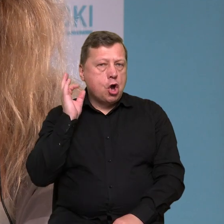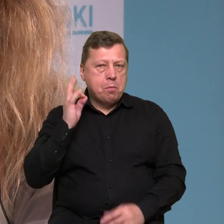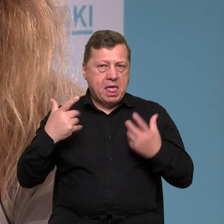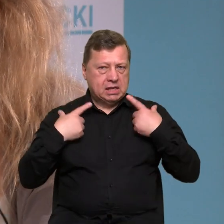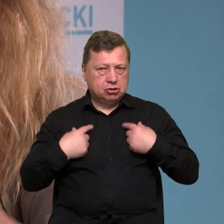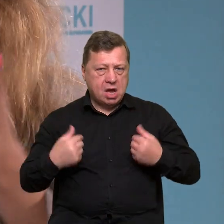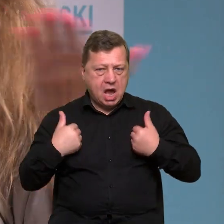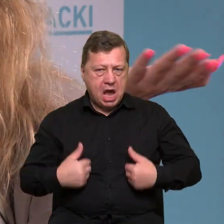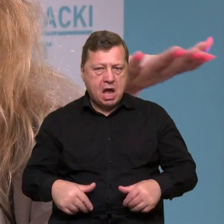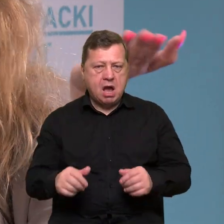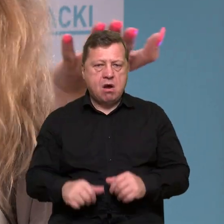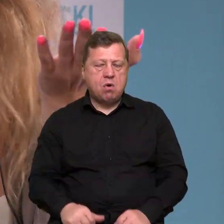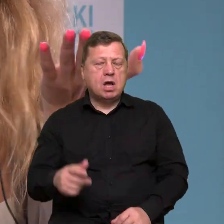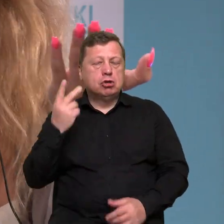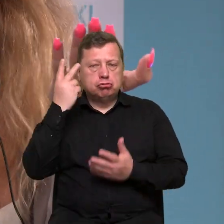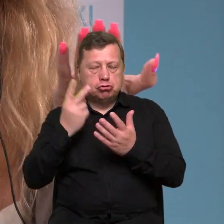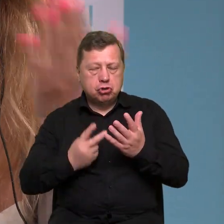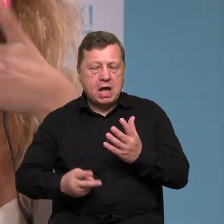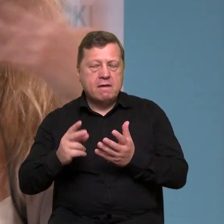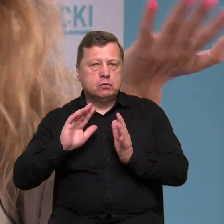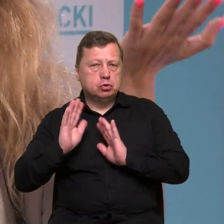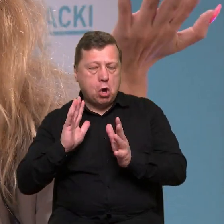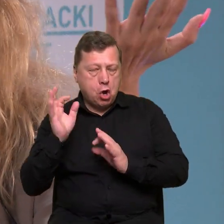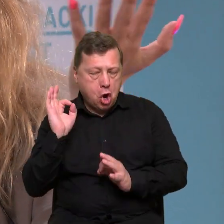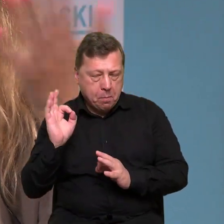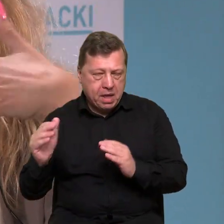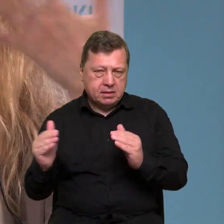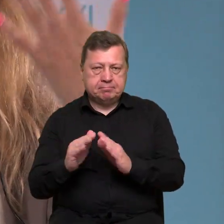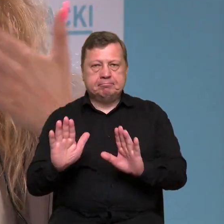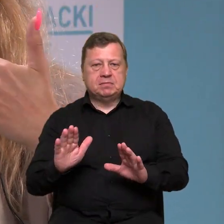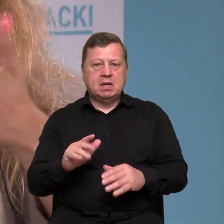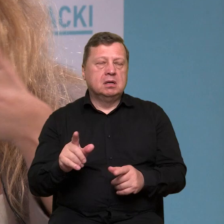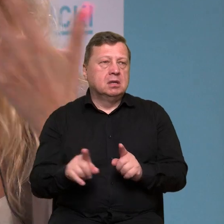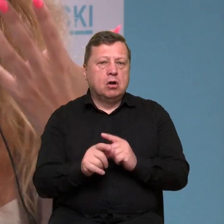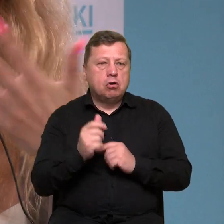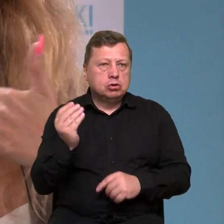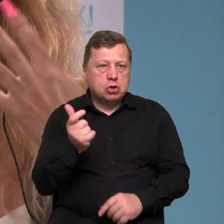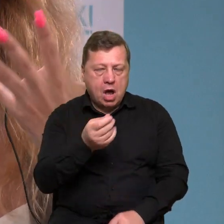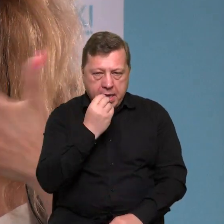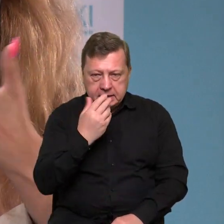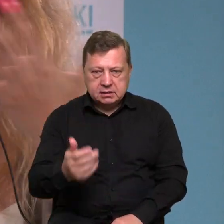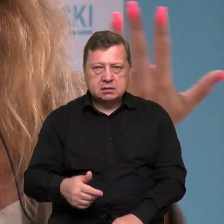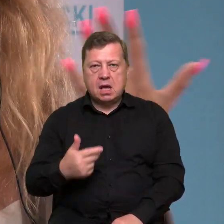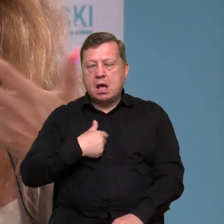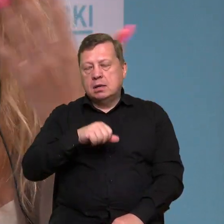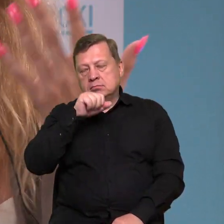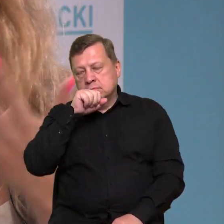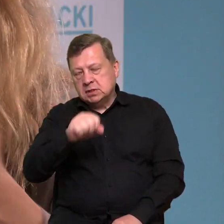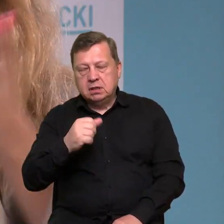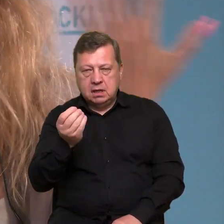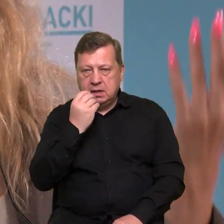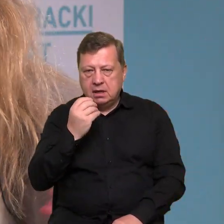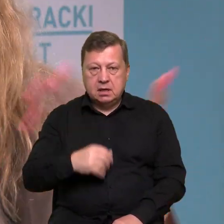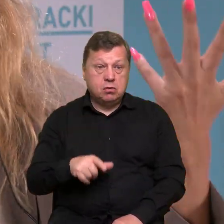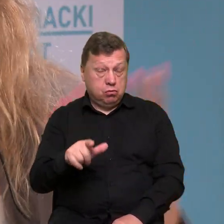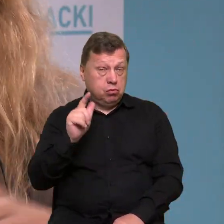kobiece, czy czytane w sposób kobiecy. Chodzi też o jedzenie. Ja uwielbiam jedzenie. To jest jeden z